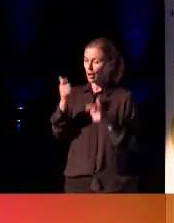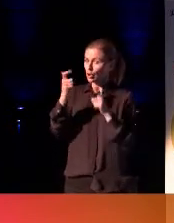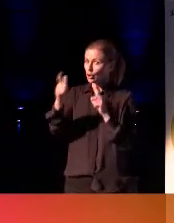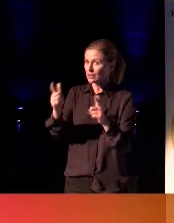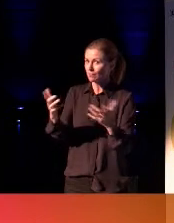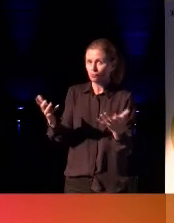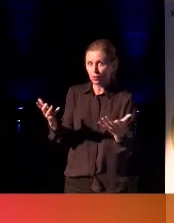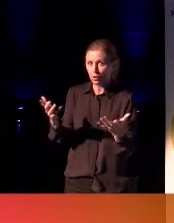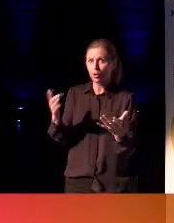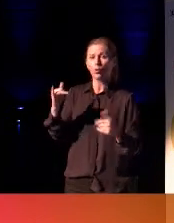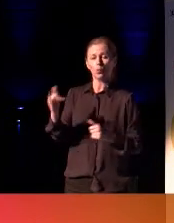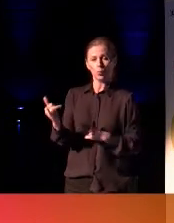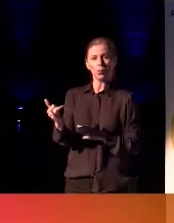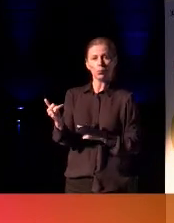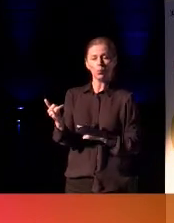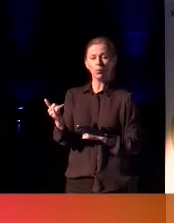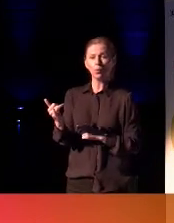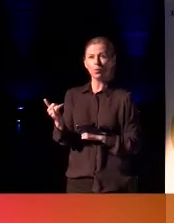lykkes, fordi